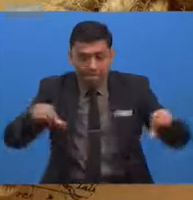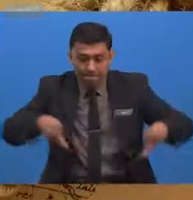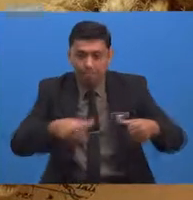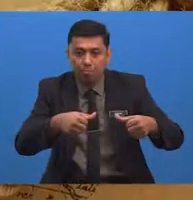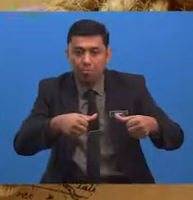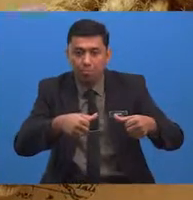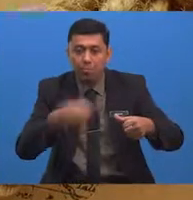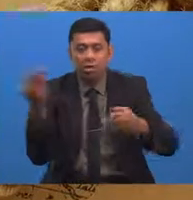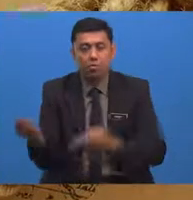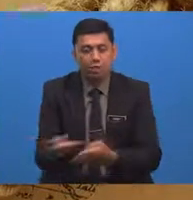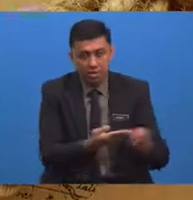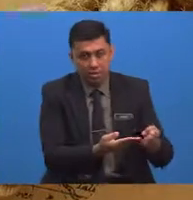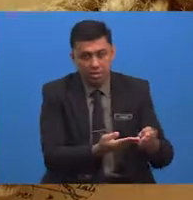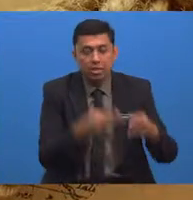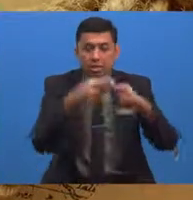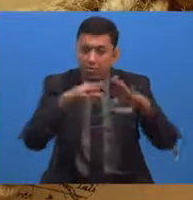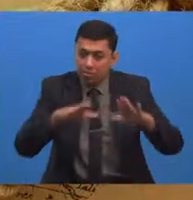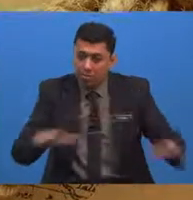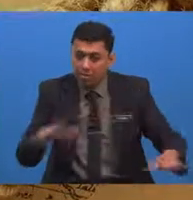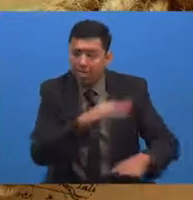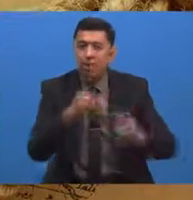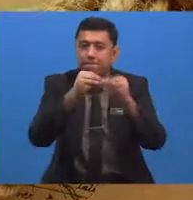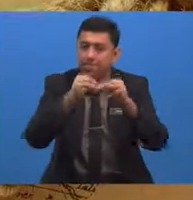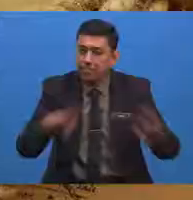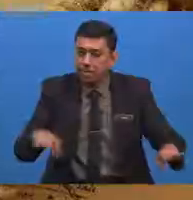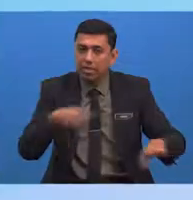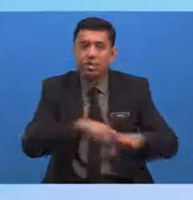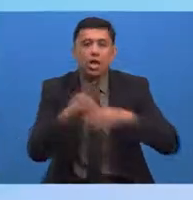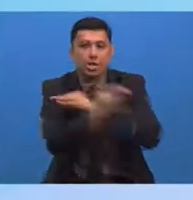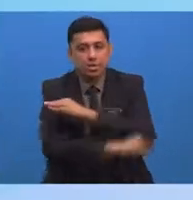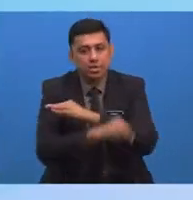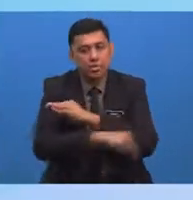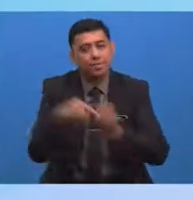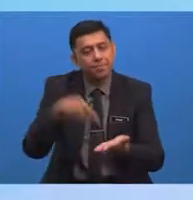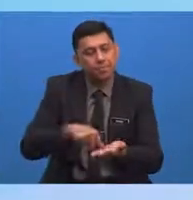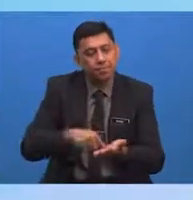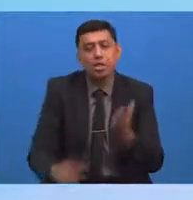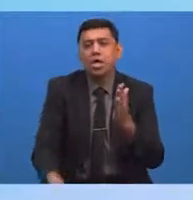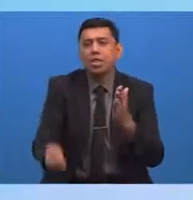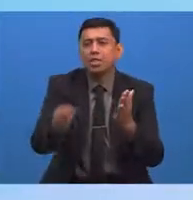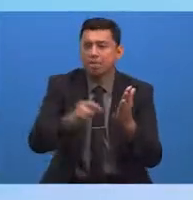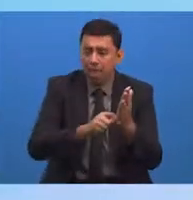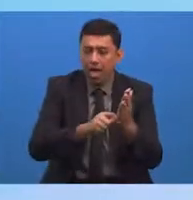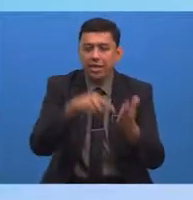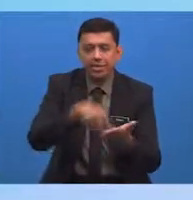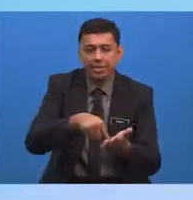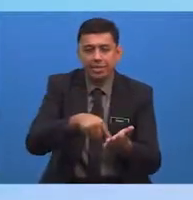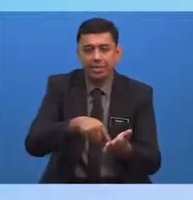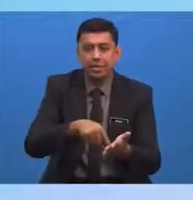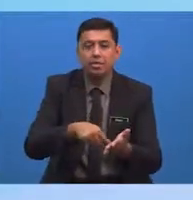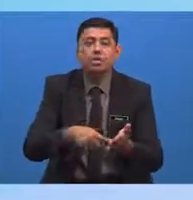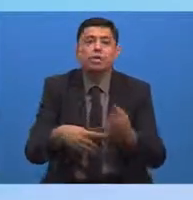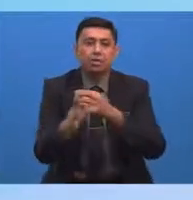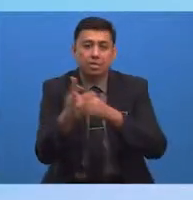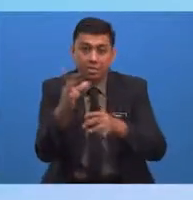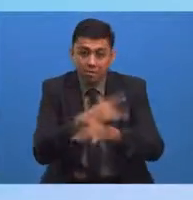diamalkan membawa keharmonian serta kemakmuran di negeri ini. Tambahan pula, di negeri Sarawak